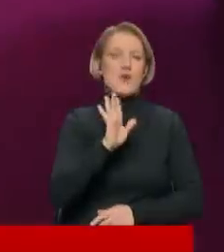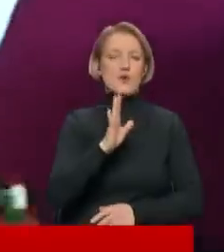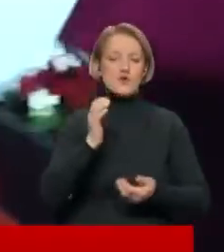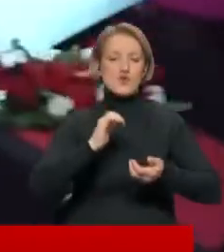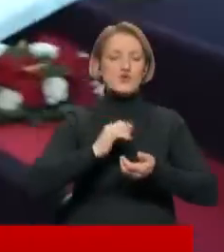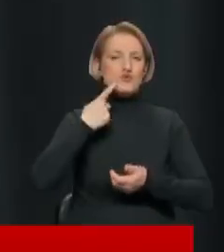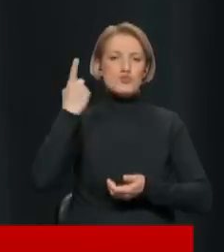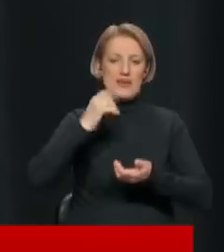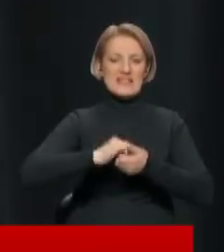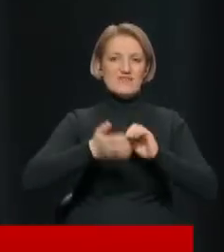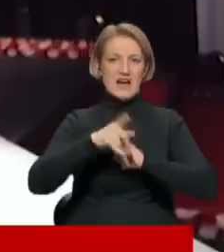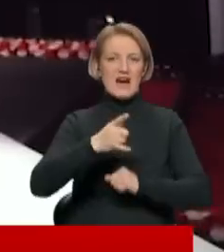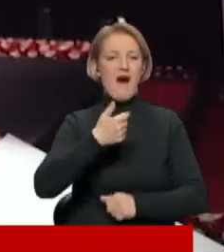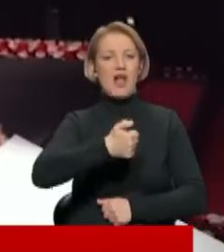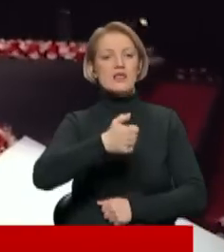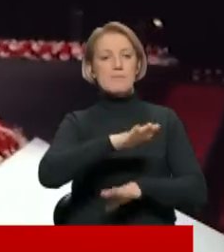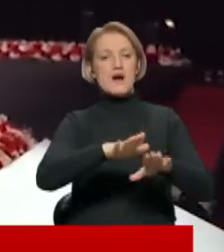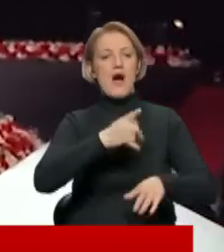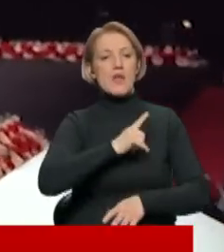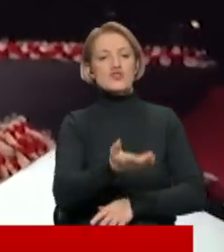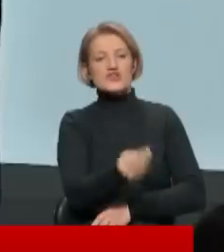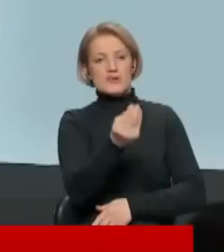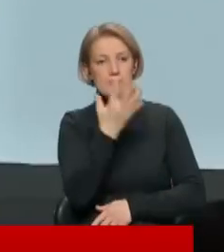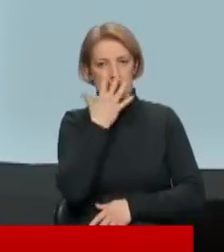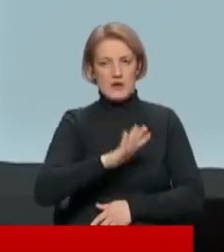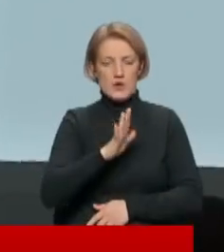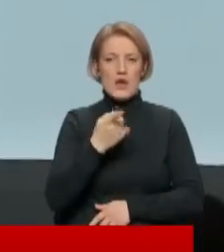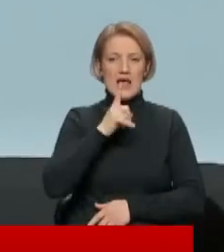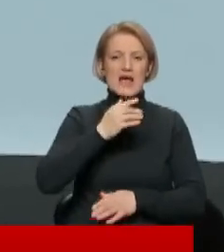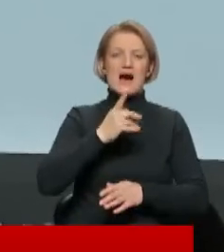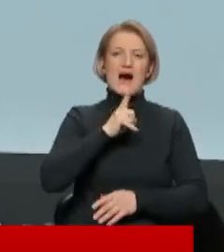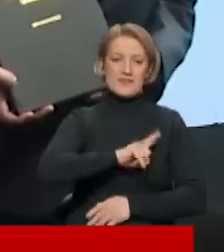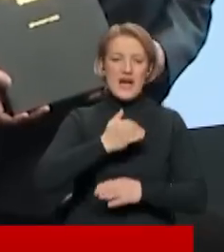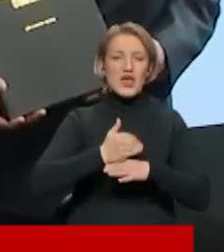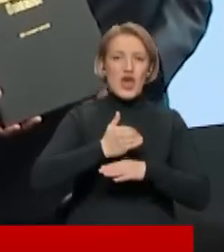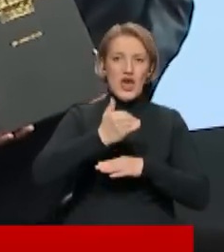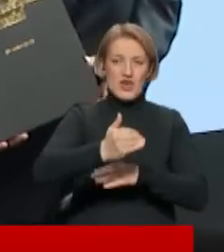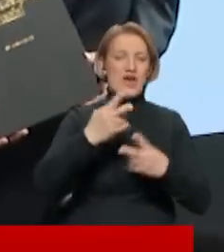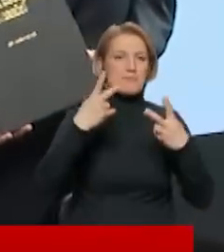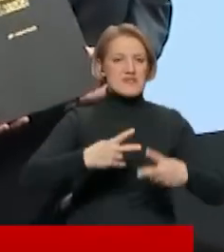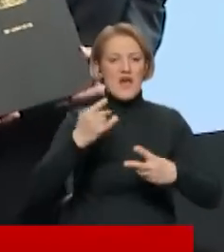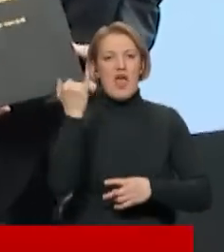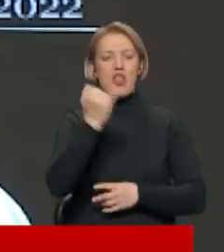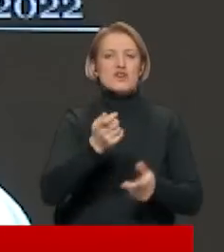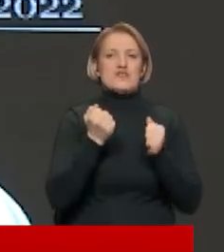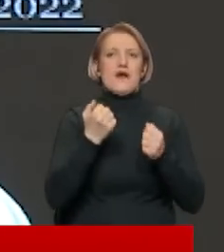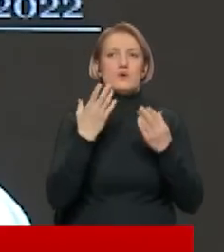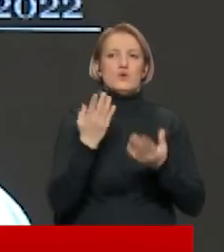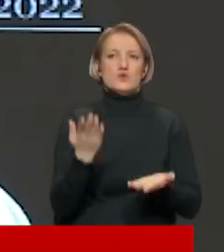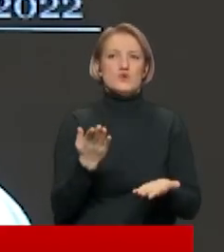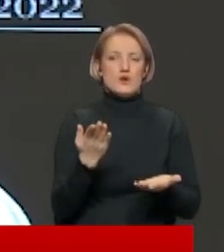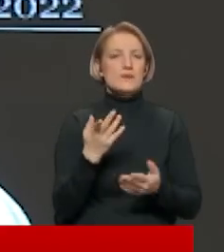ittifakı altılı masanın çıkaracağı adayı bekliyor uzun süredir adayın açıklanması geciktikçe de mesajlar eleştiriler sertleşiyor